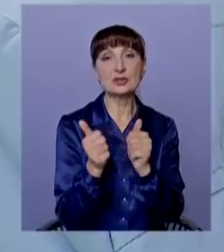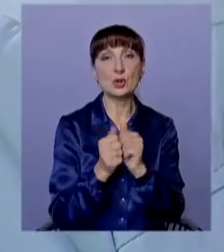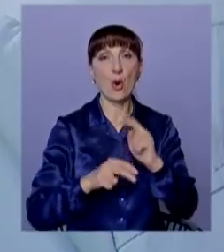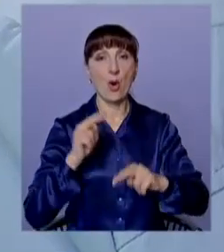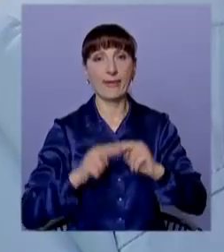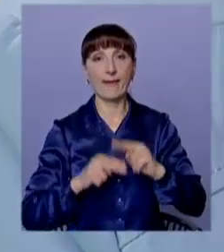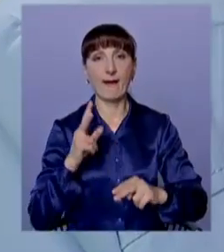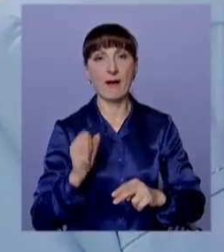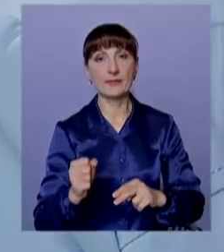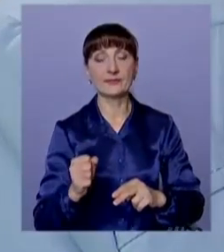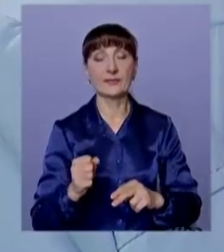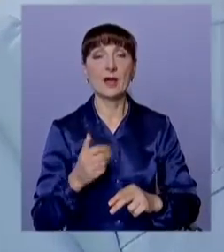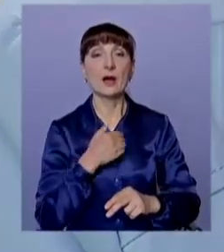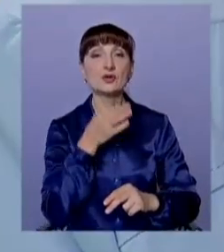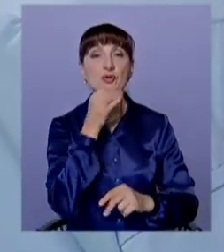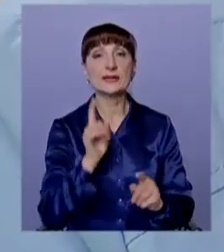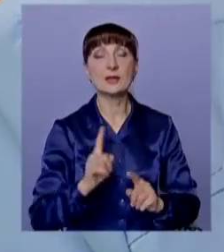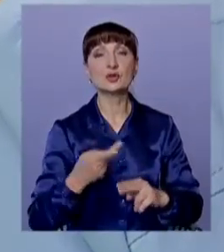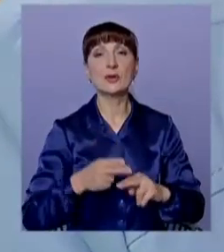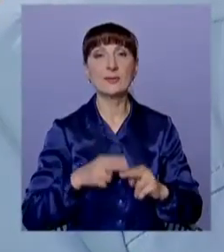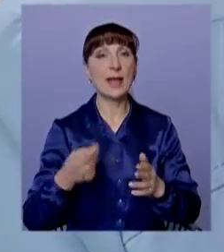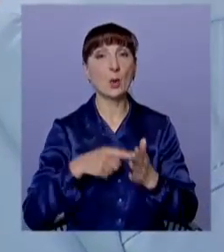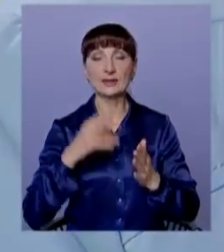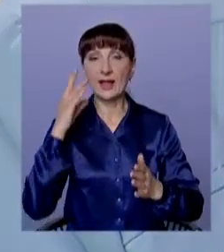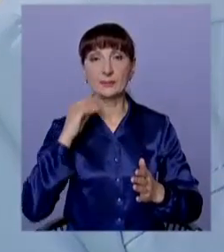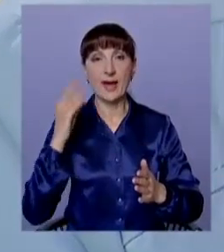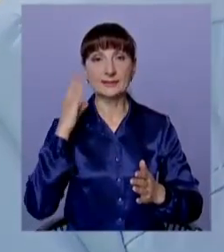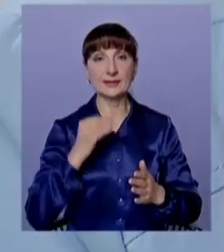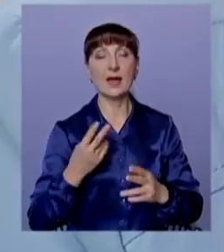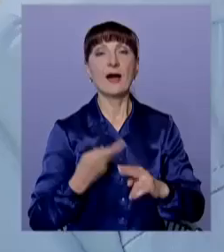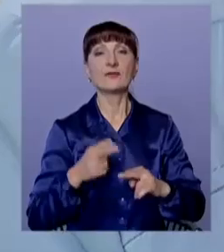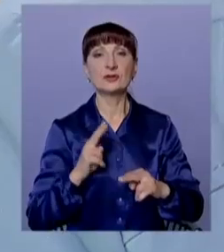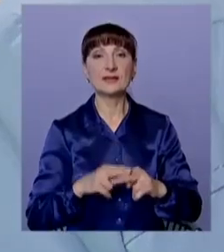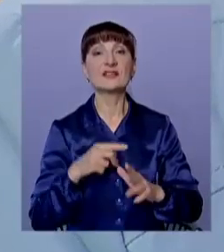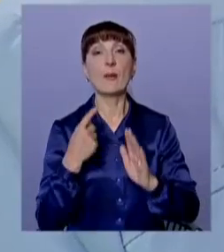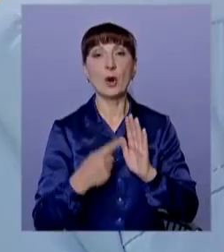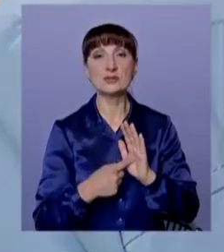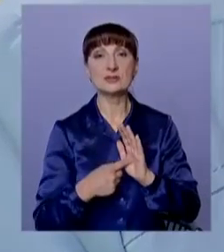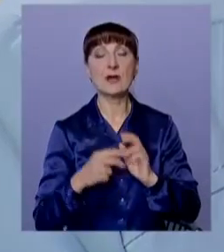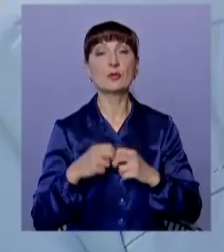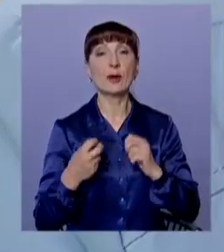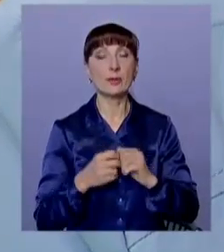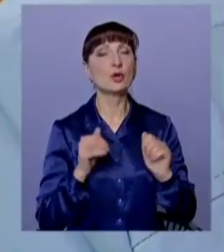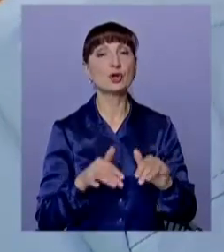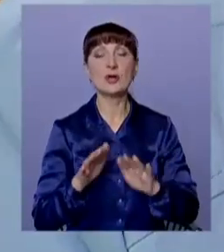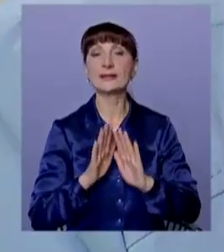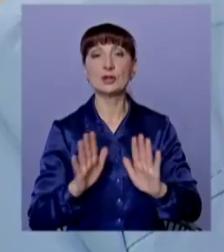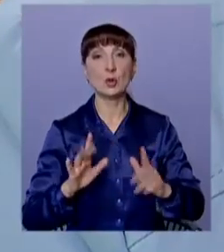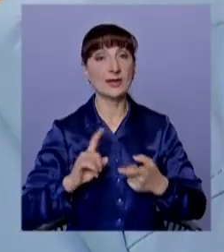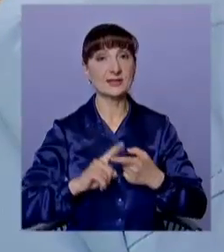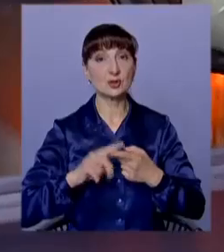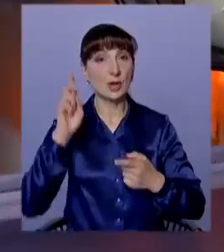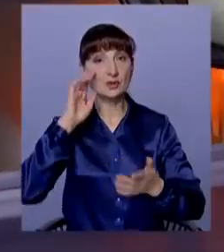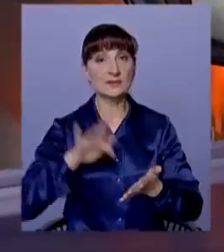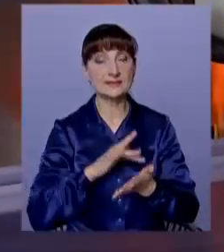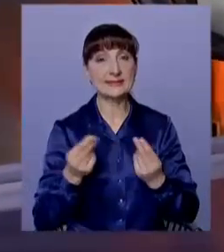отметила. И здесь хочу отметить, что именно город Алматы такой данный вопрос, данную проблему решает не только за счет бюджетных